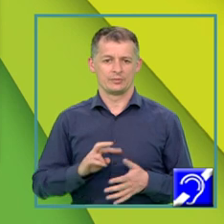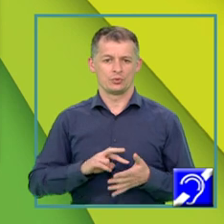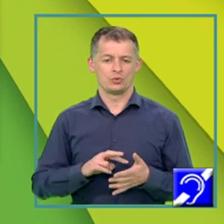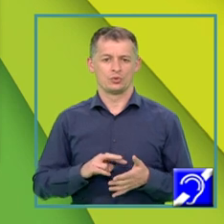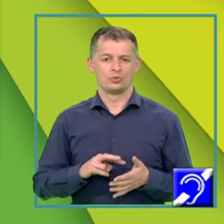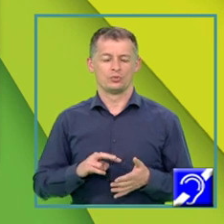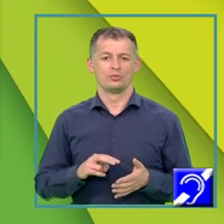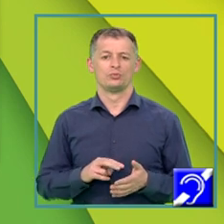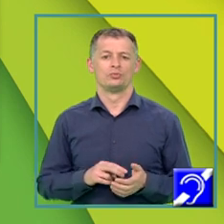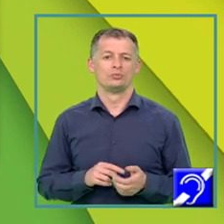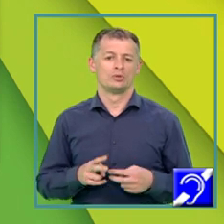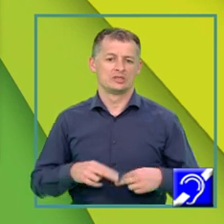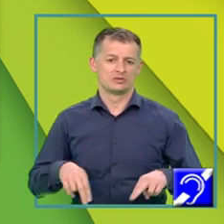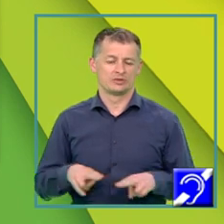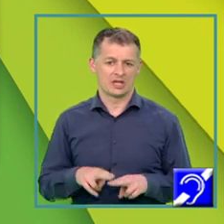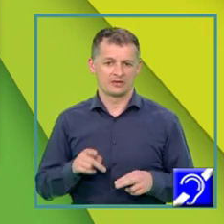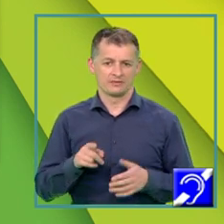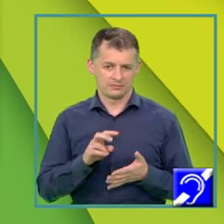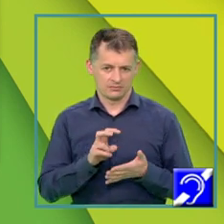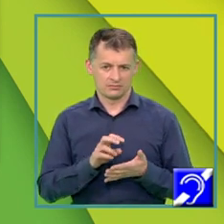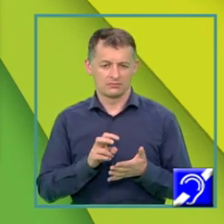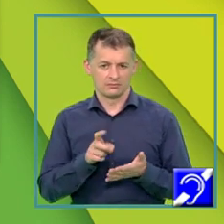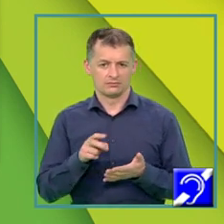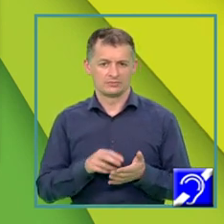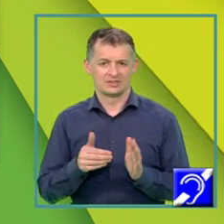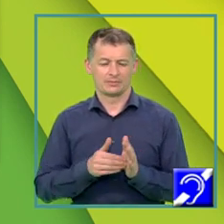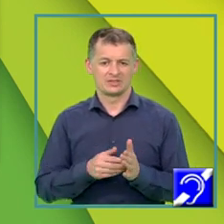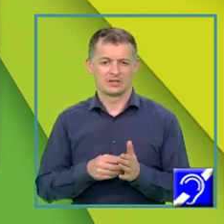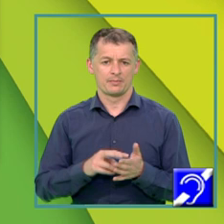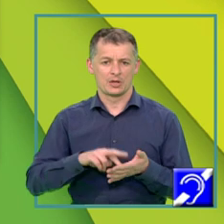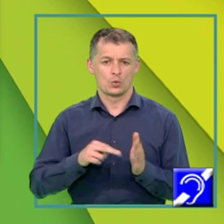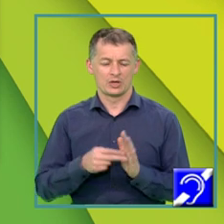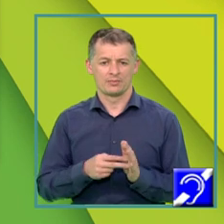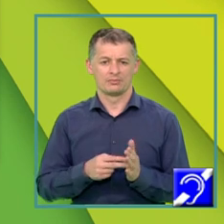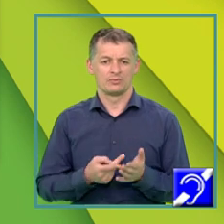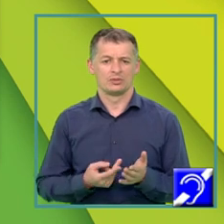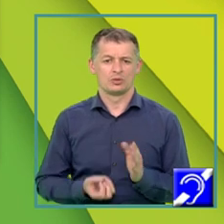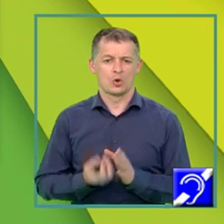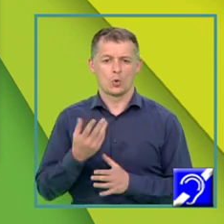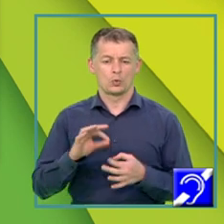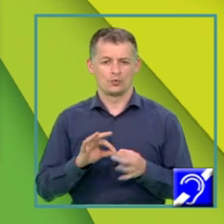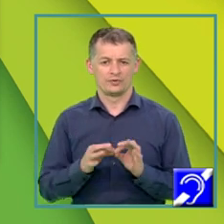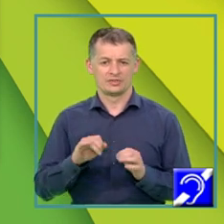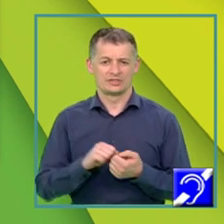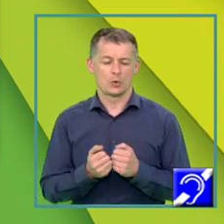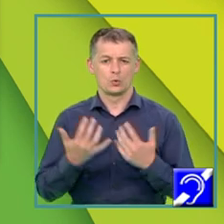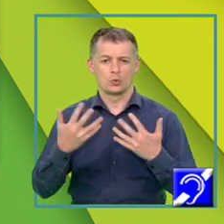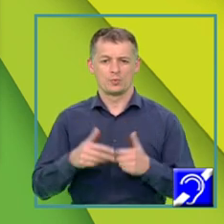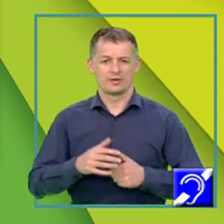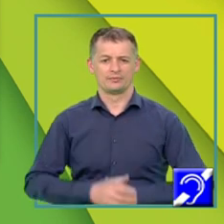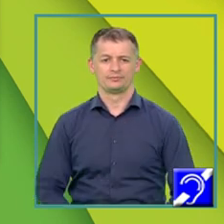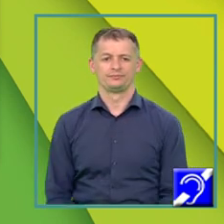setări toc nu este nul înseamnă că avem de prelucrat un nou cuvânt sau număr